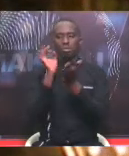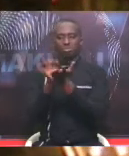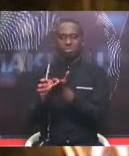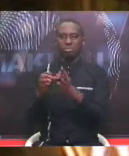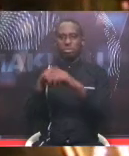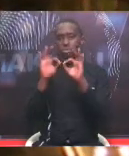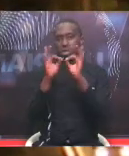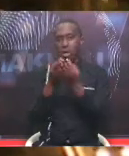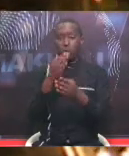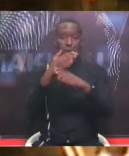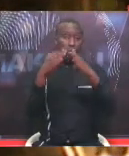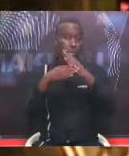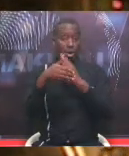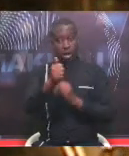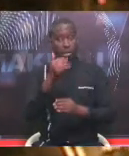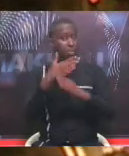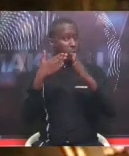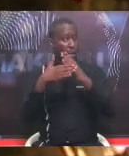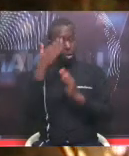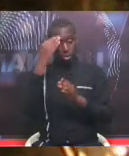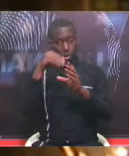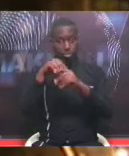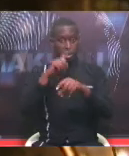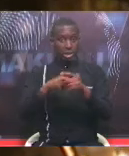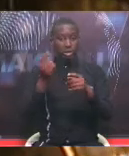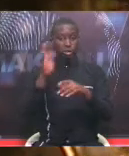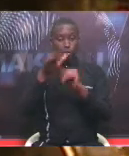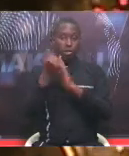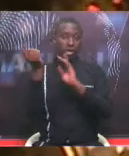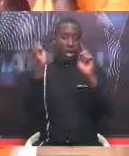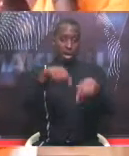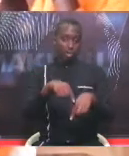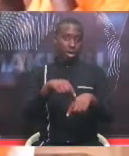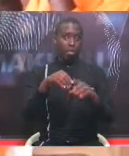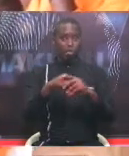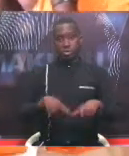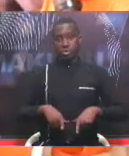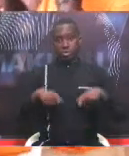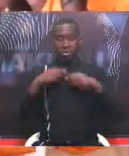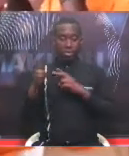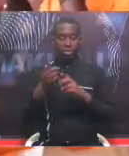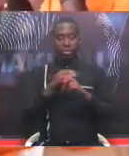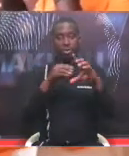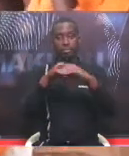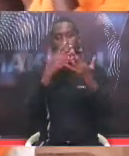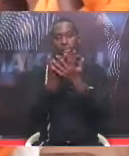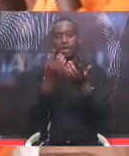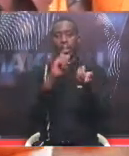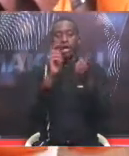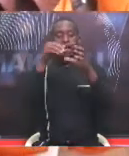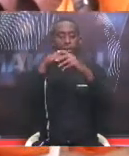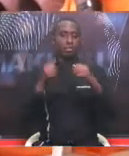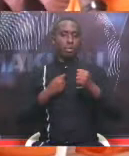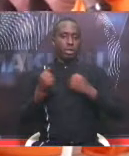muryango bikamwubaka mu mwubake kugira ngo mu gihe cyose nagaruka hanze yagarutse avuye muri gereza n'ubundi aza mu banyarwanda muri